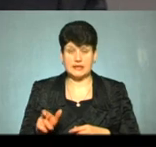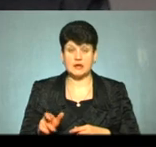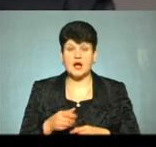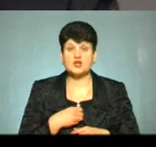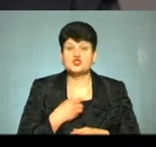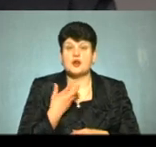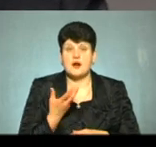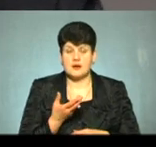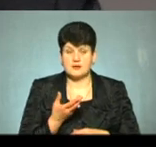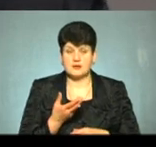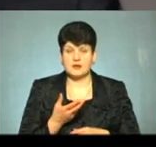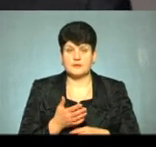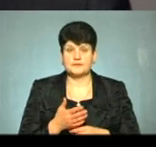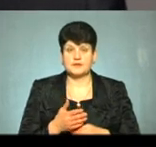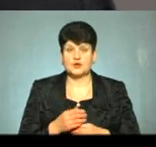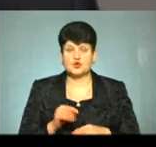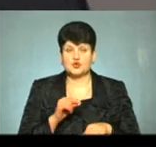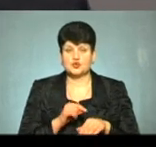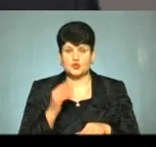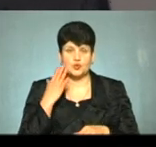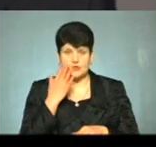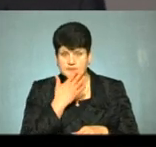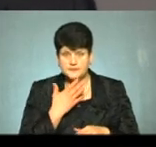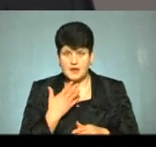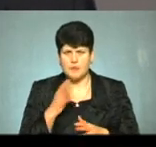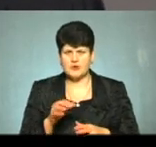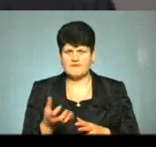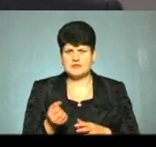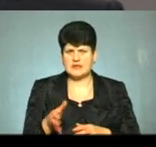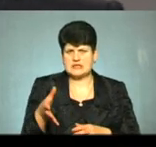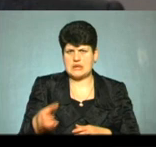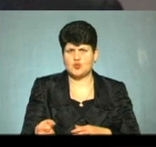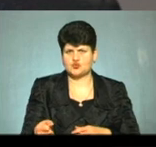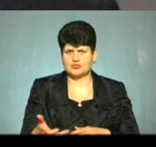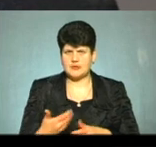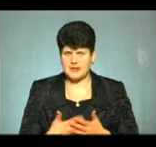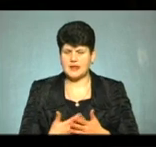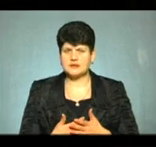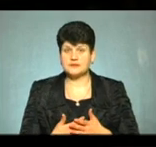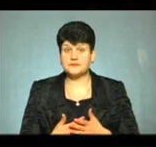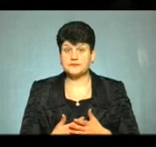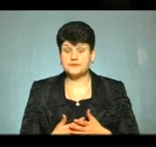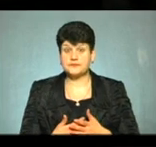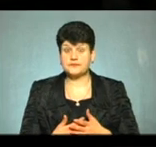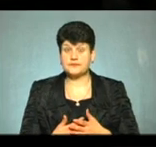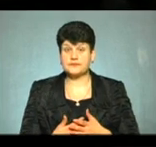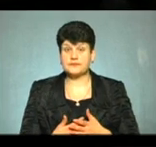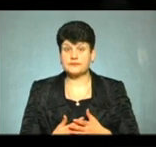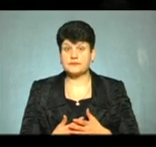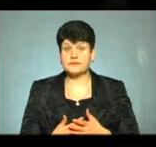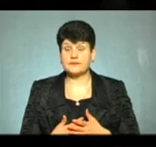яка чхає, кашляє, хвора людина, десь торкнулася тут, потім ви візьметеся за ту саму ручку. Тобто і